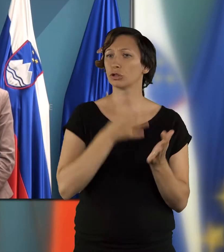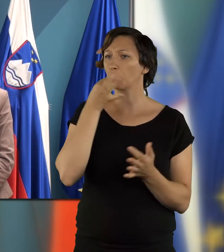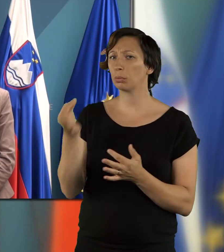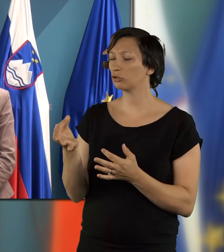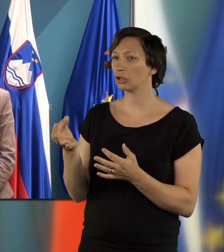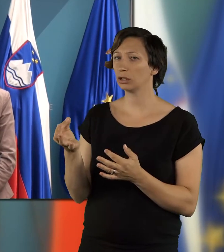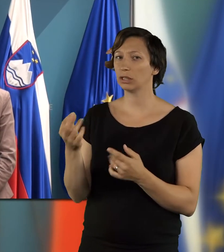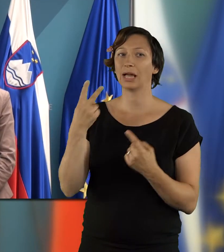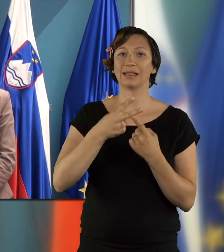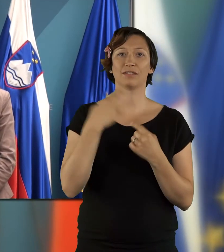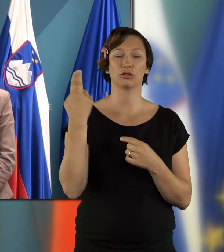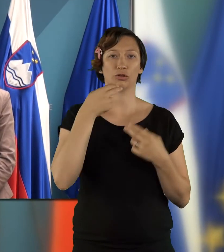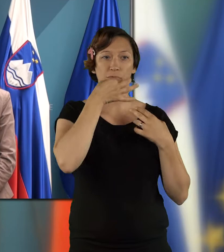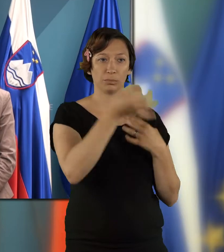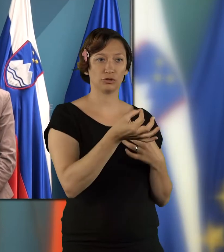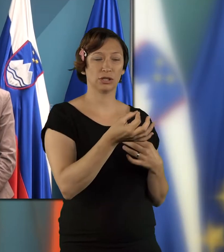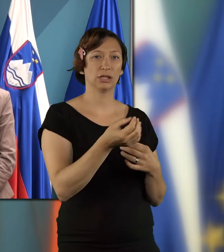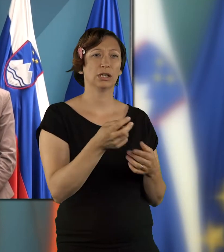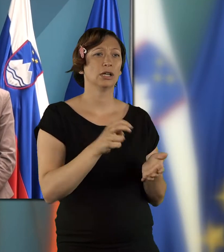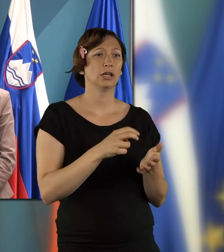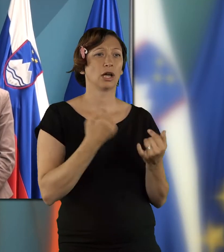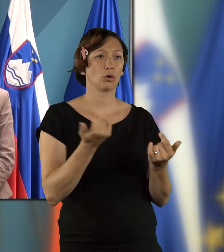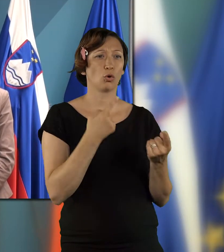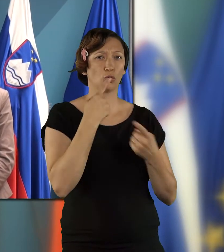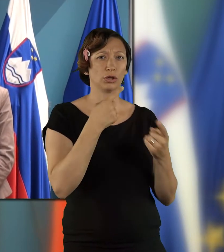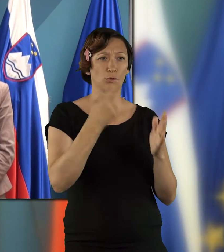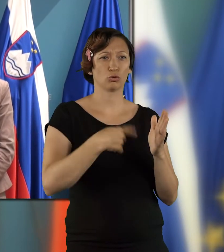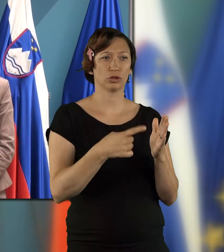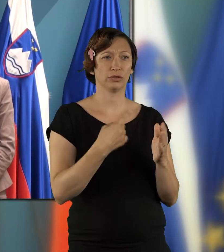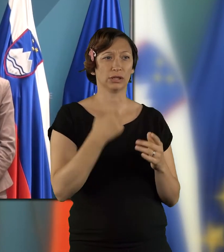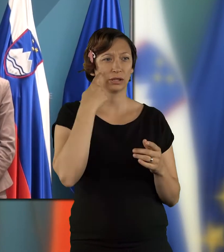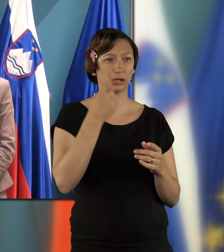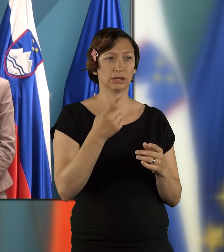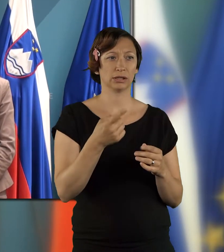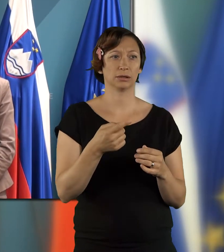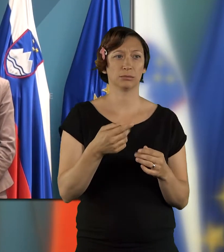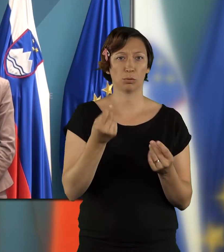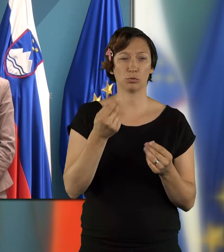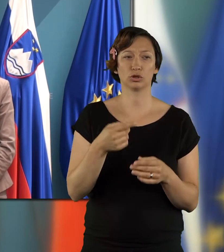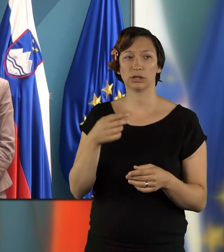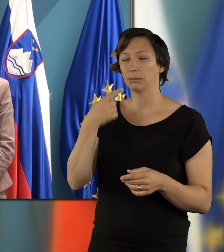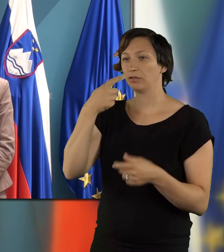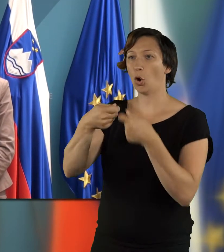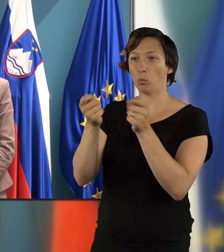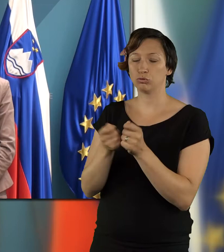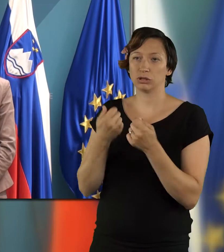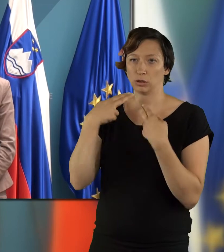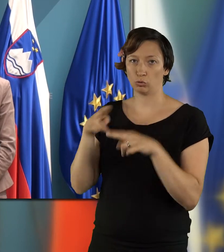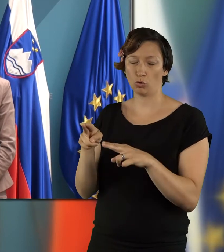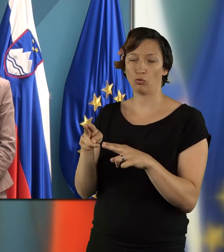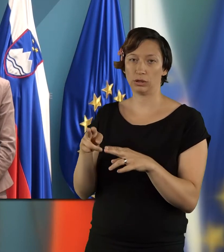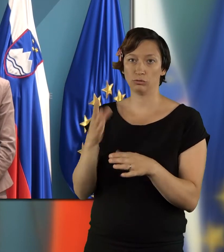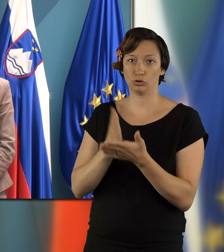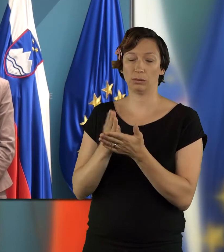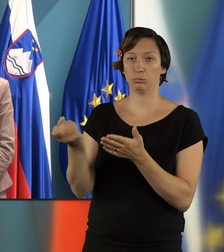vprašanje TV Slovenije, izvolite. Sandra, tukaj lahko še govorimo o kakšnih številkah glede denarne pomoči? Strani občine so v tem trenutku